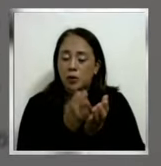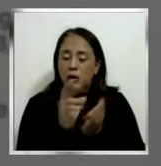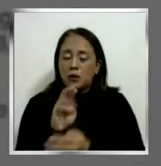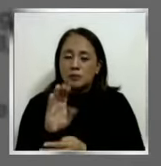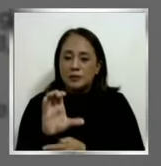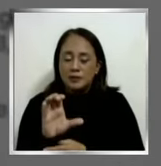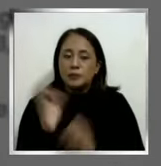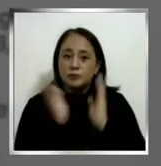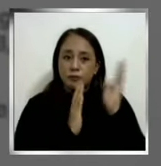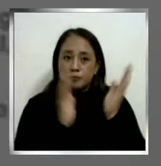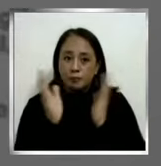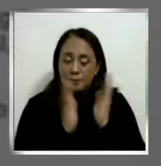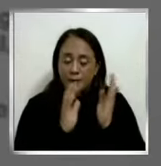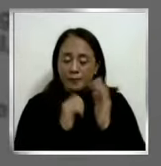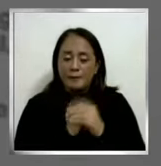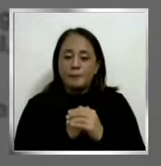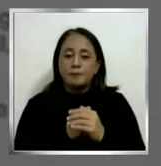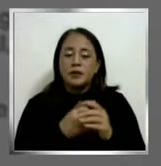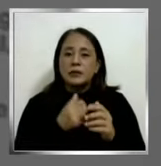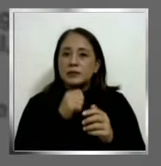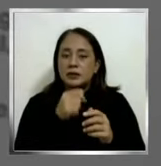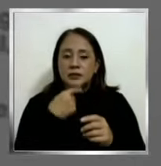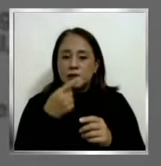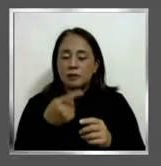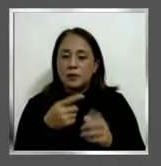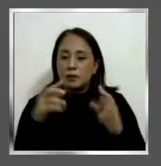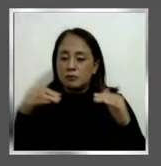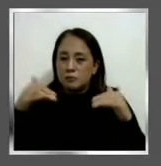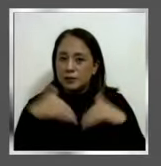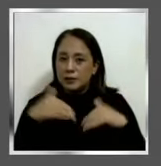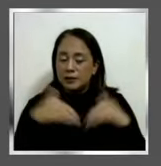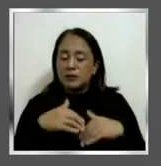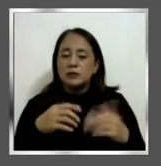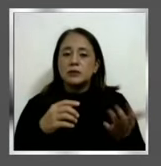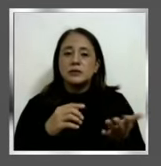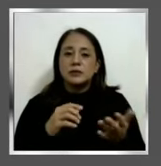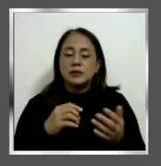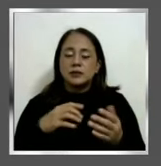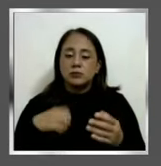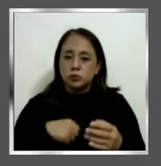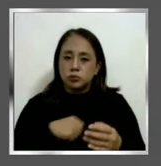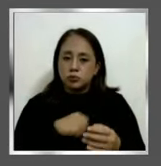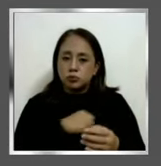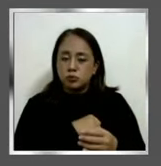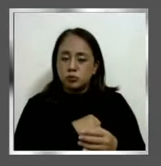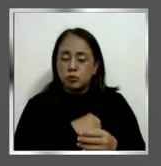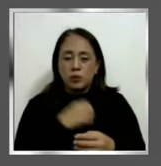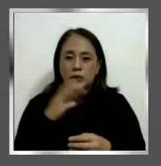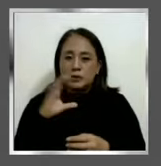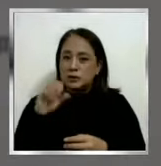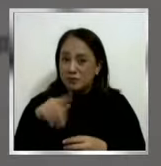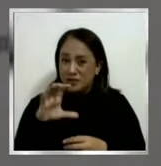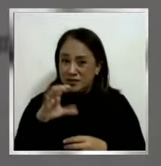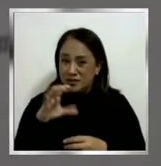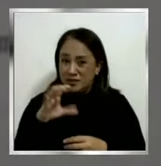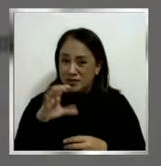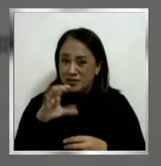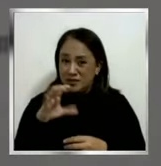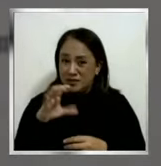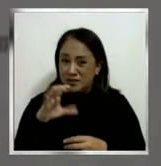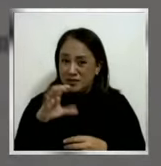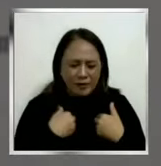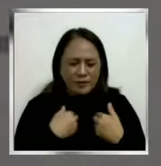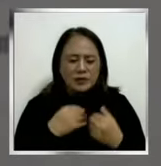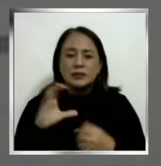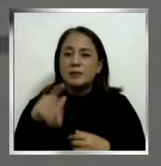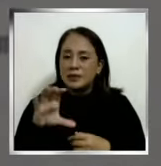Incorporated. Taliwas ito sa lumabas sa pagdinig ng Senado na wala pang CPC ang MT Princess Empress. Ang CPC ay otorisasyon